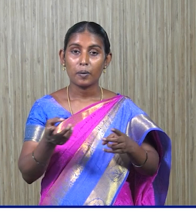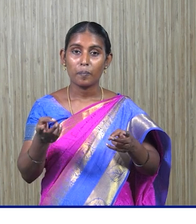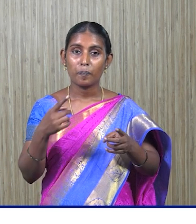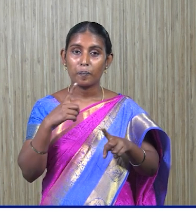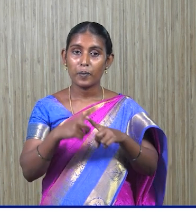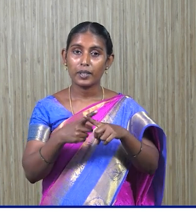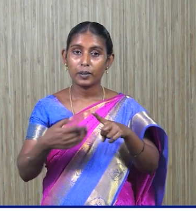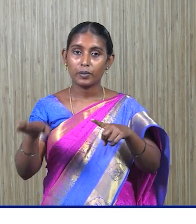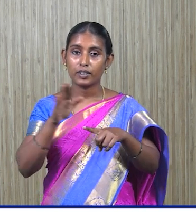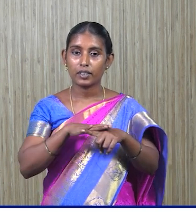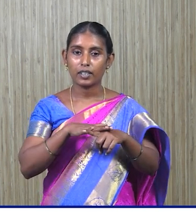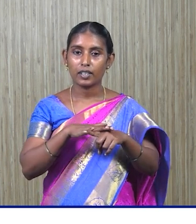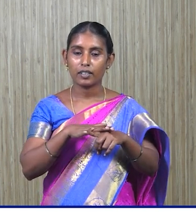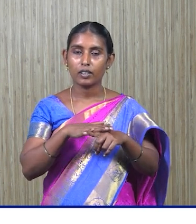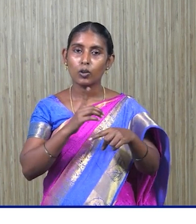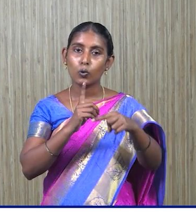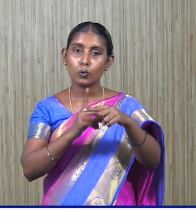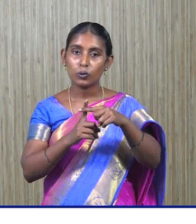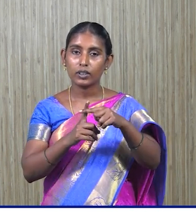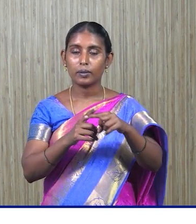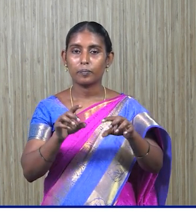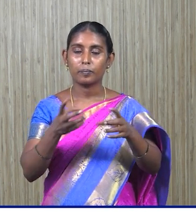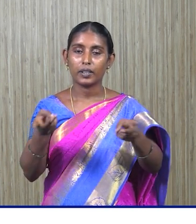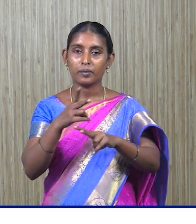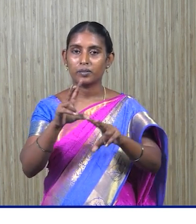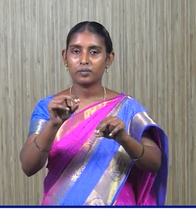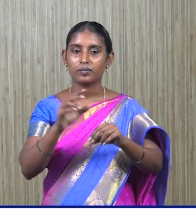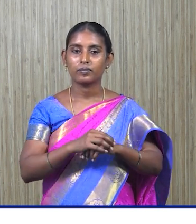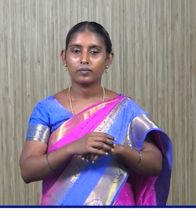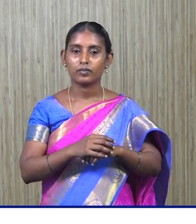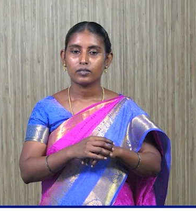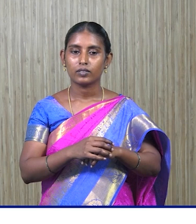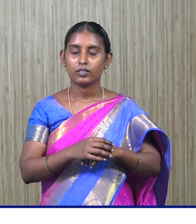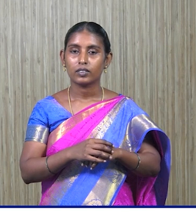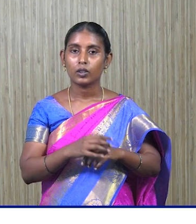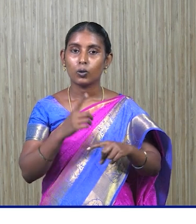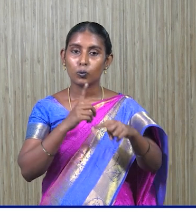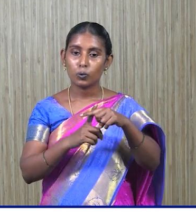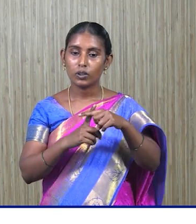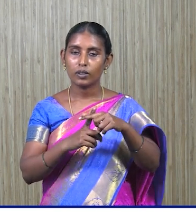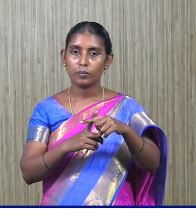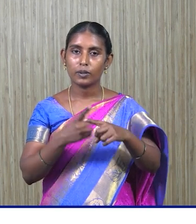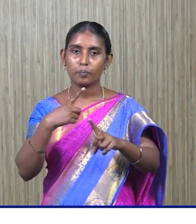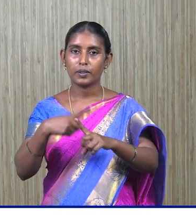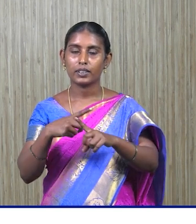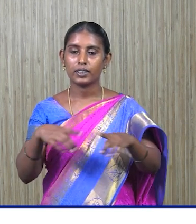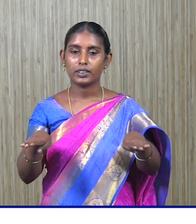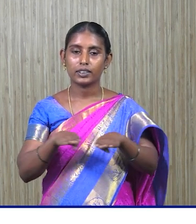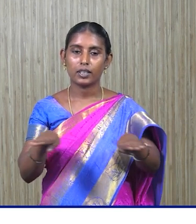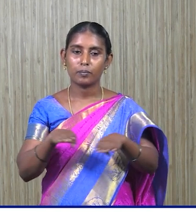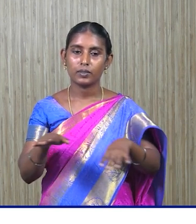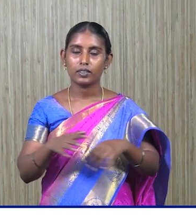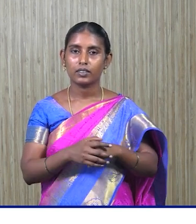என்ன செய்யவில்லை? நிறைவு செய்யவில்லை. அடுத்த பண்புன்னு பார்த்தோம்னா கூட்டல் மற்றும் பெருக்கல் சமணியம். எந்த ஒரு